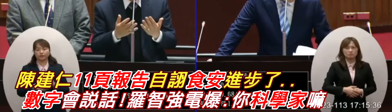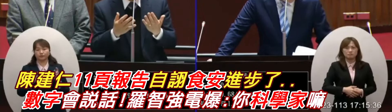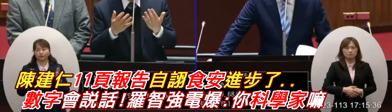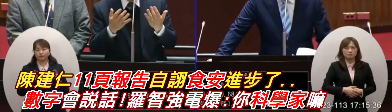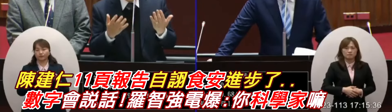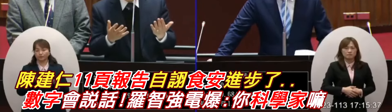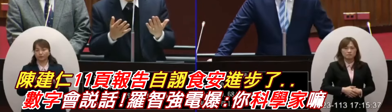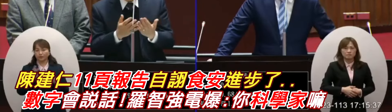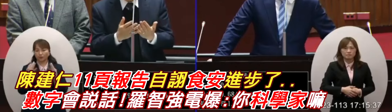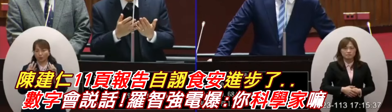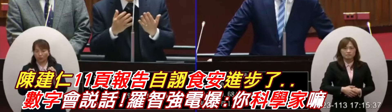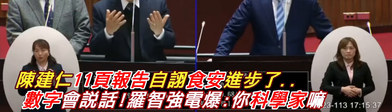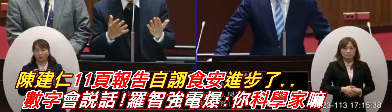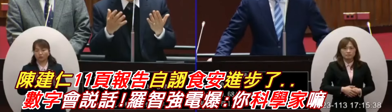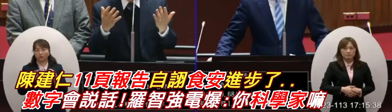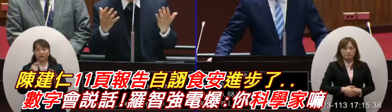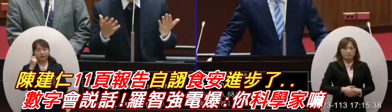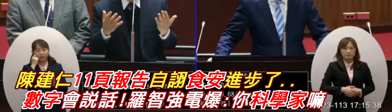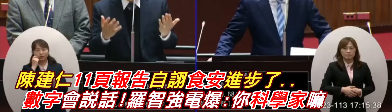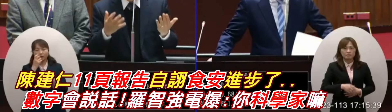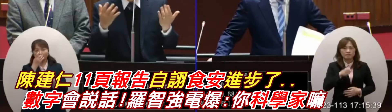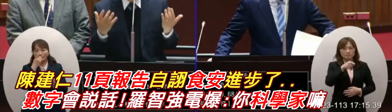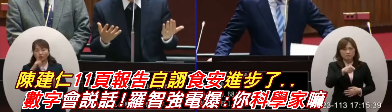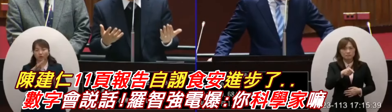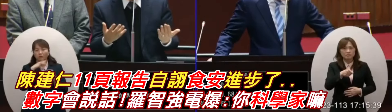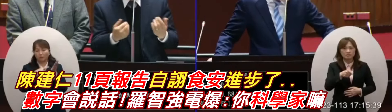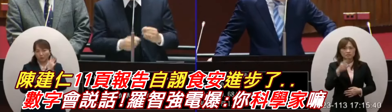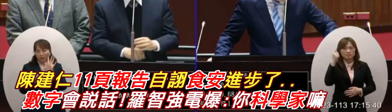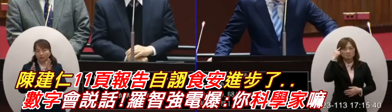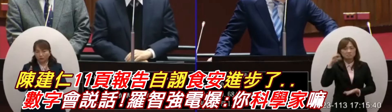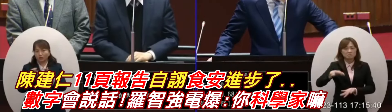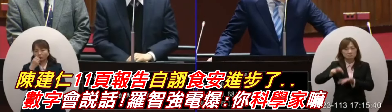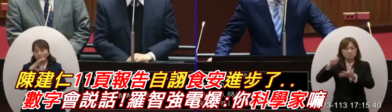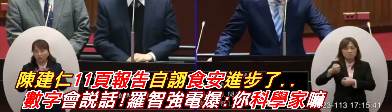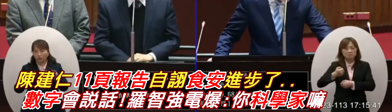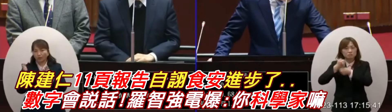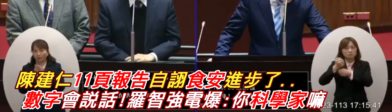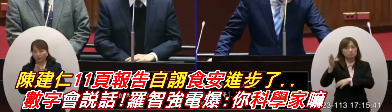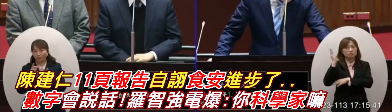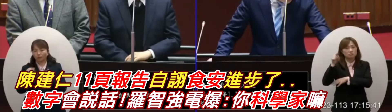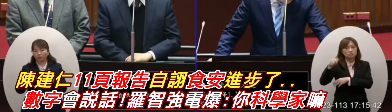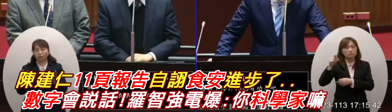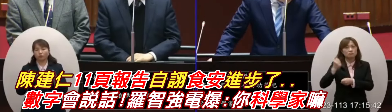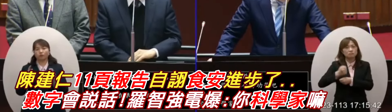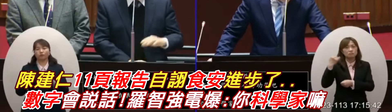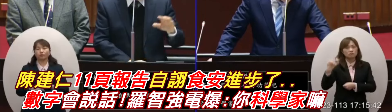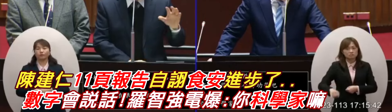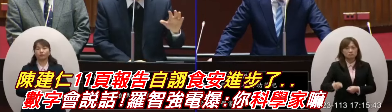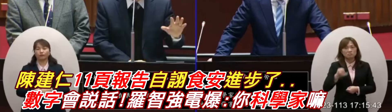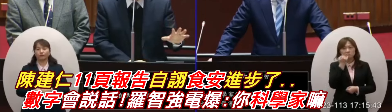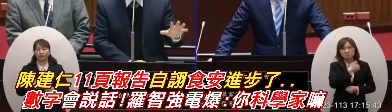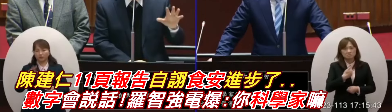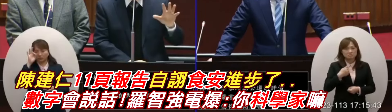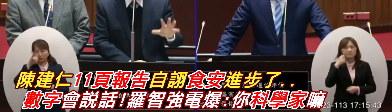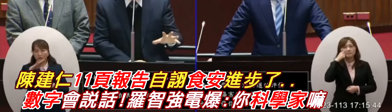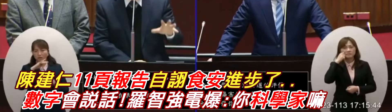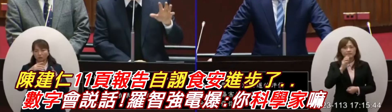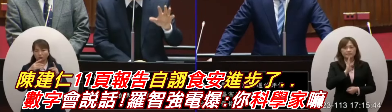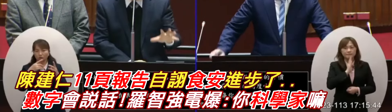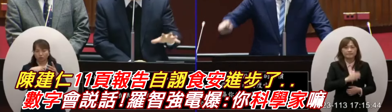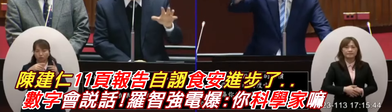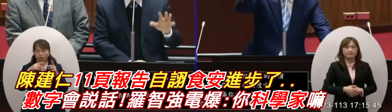现在的数据没有办法来 你要去讲马政府，让人家评价他，给他公道一点难了哈。没关系， 这个、要看他的范围有